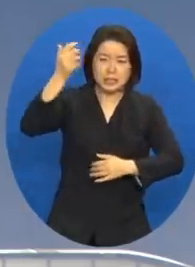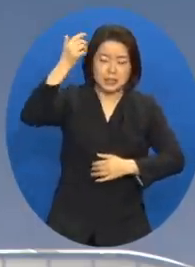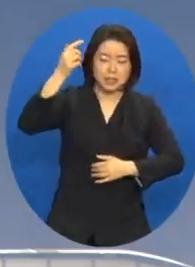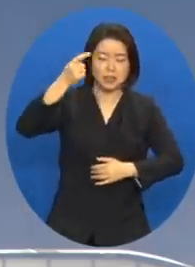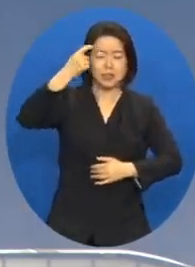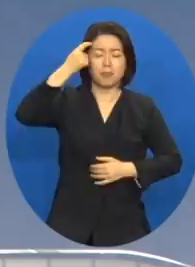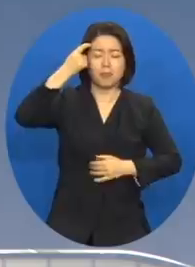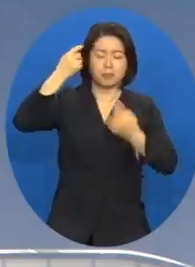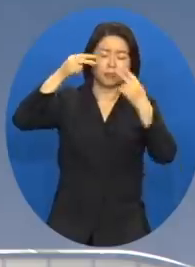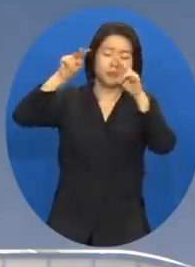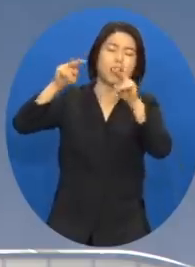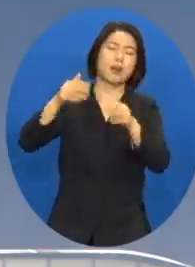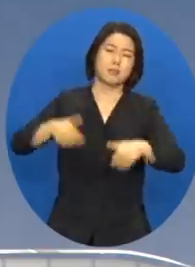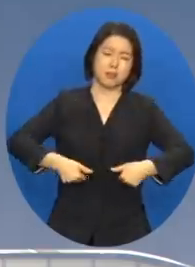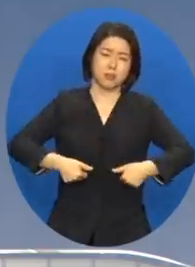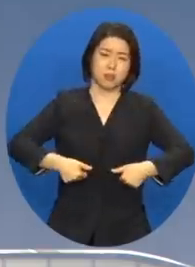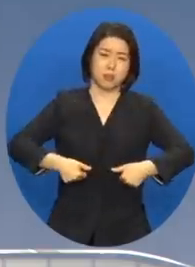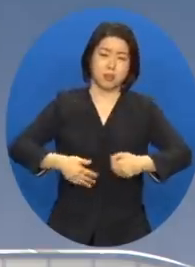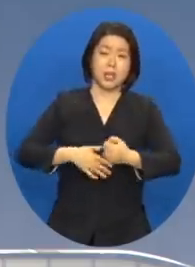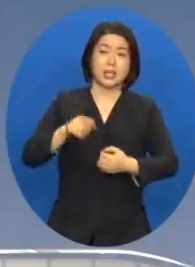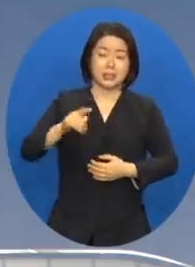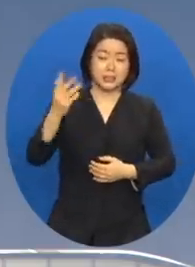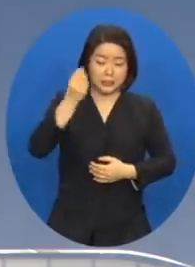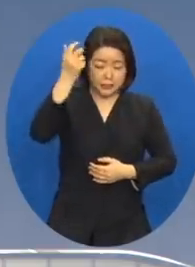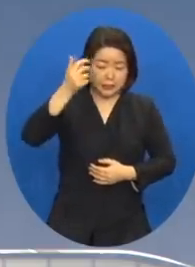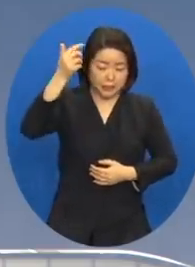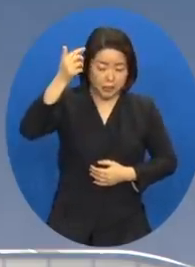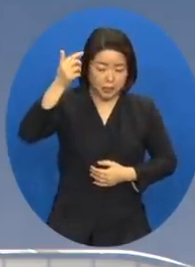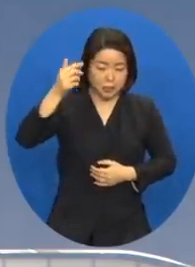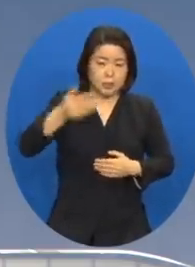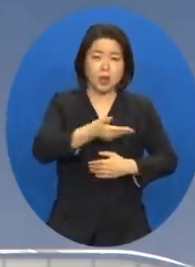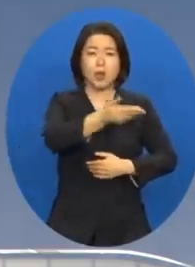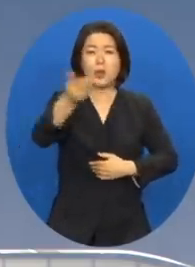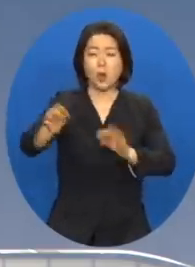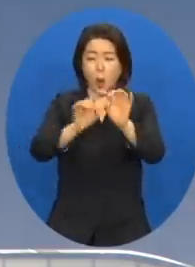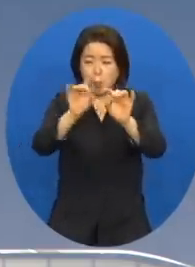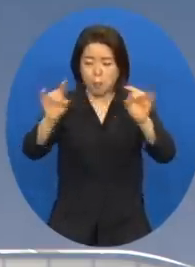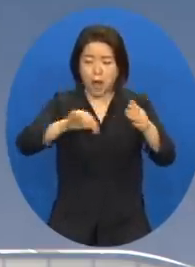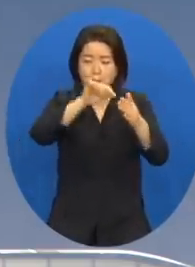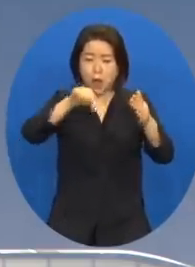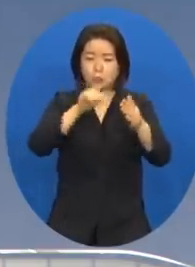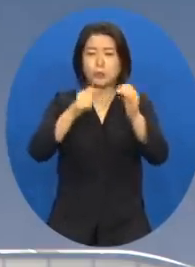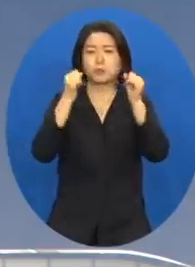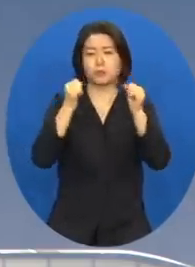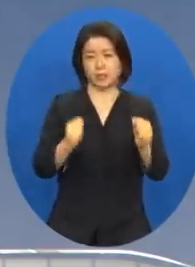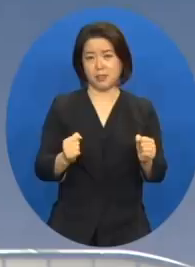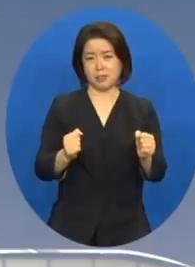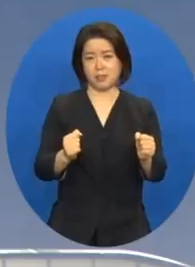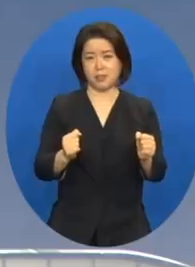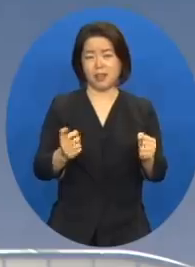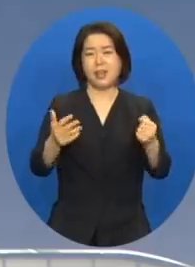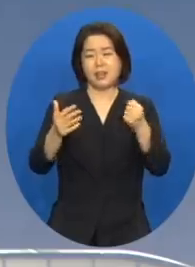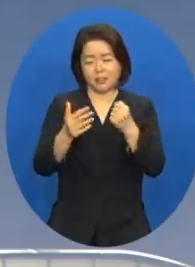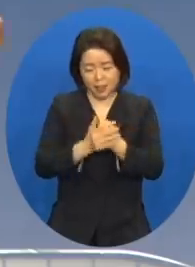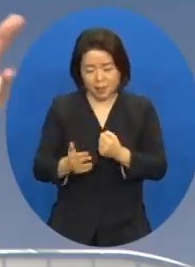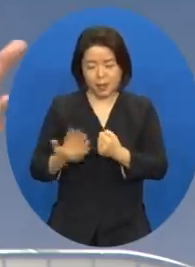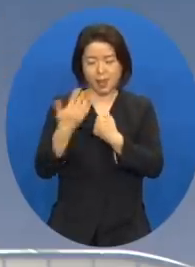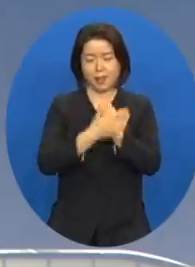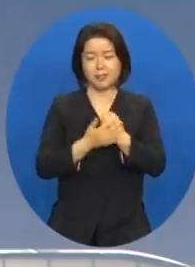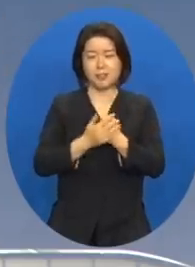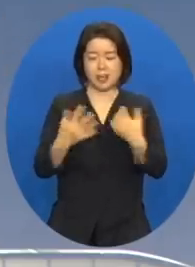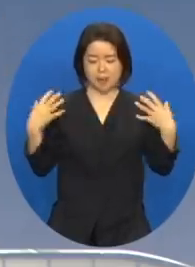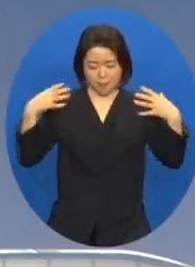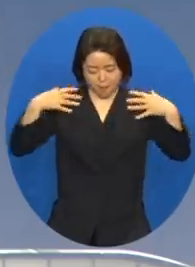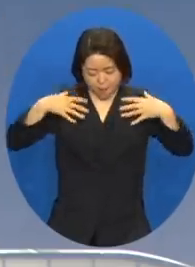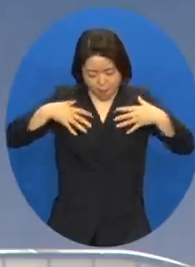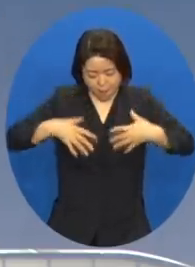바라봐야 되고, 그 성령님은 지금 여러분 안에 계십니다. 그래서 여러분에게 은혜가 되고 안 되고의 역사를